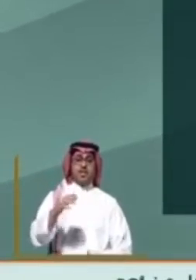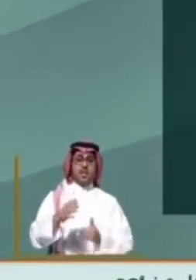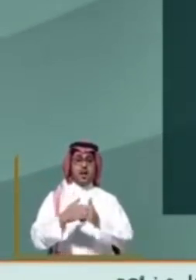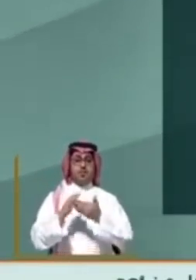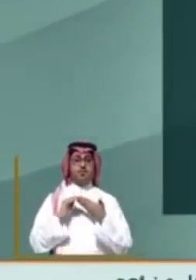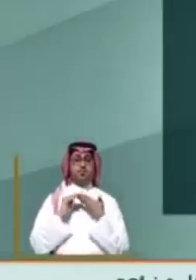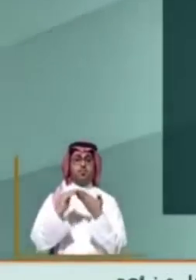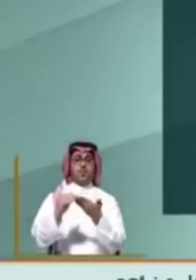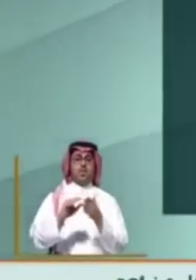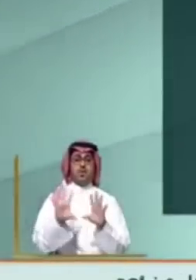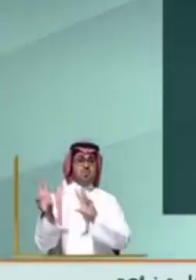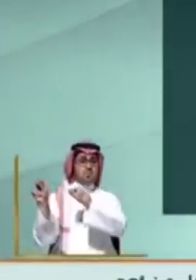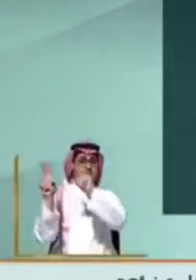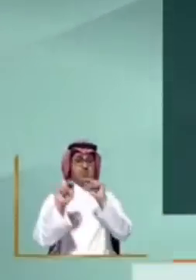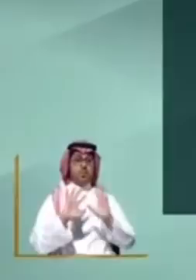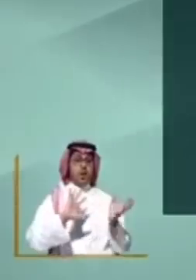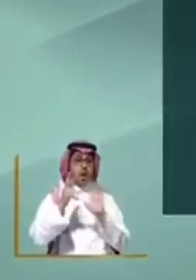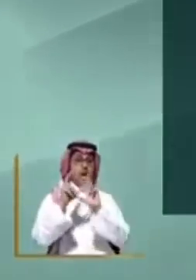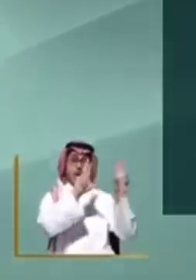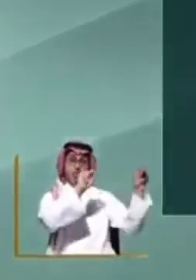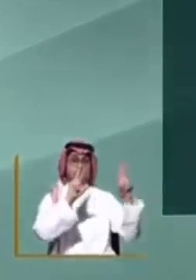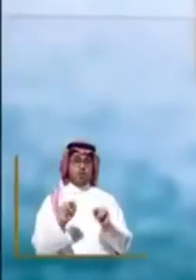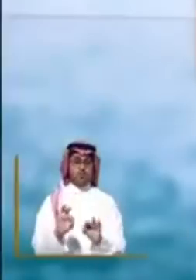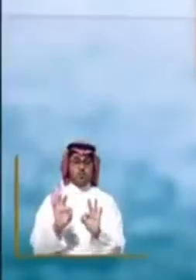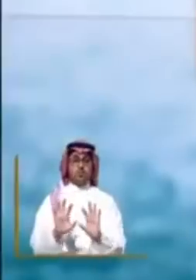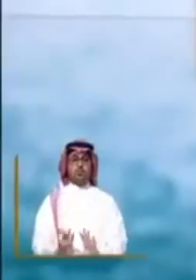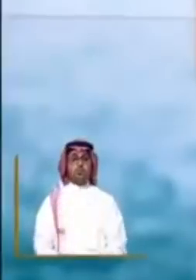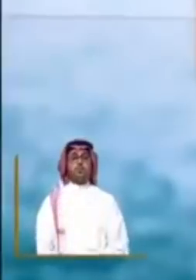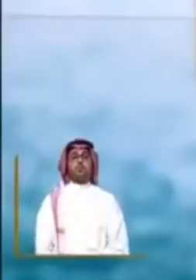الممارسات العالمية المتبعة في هذا الجانب.